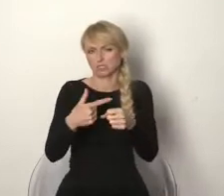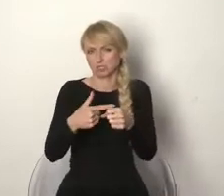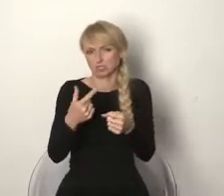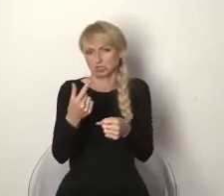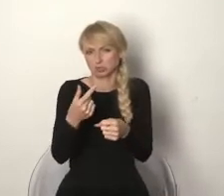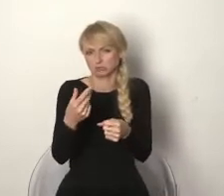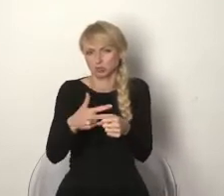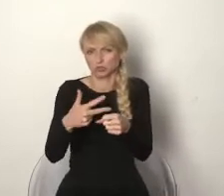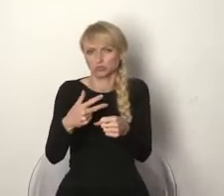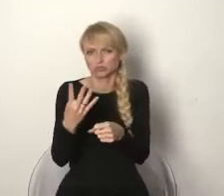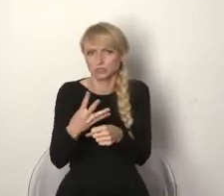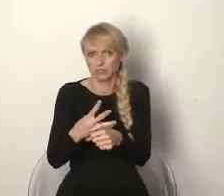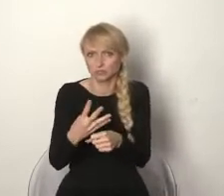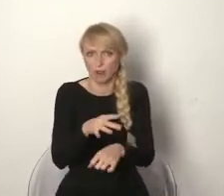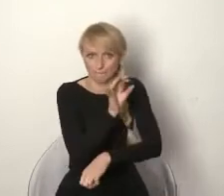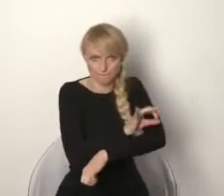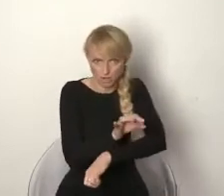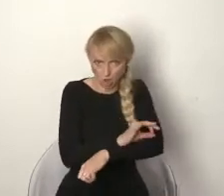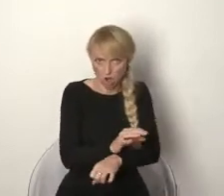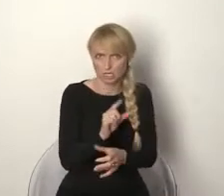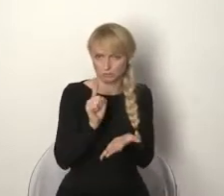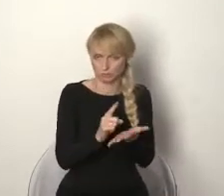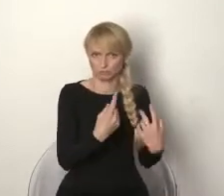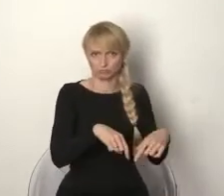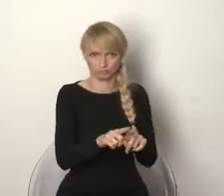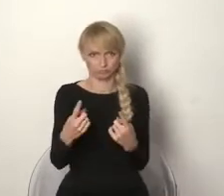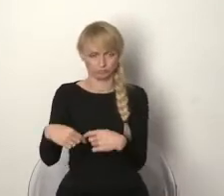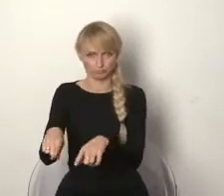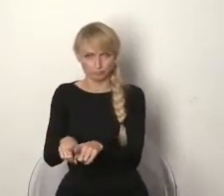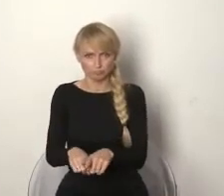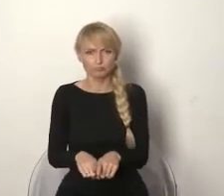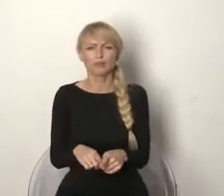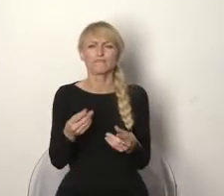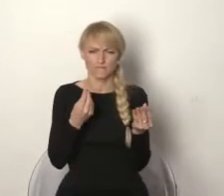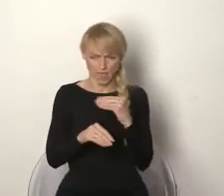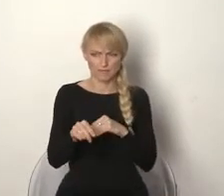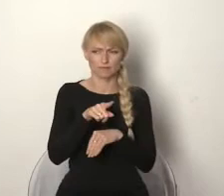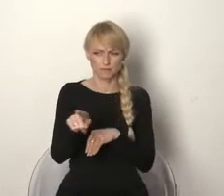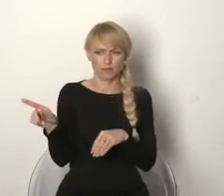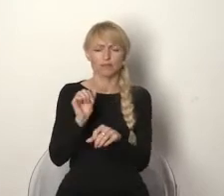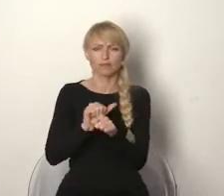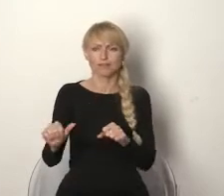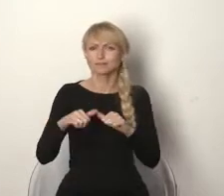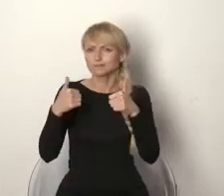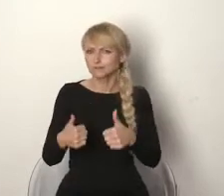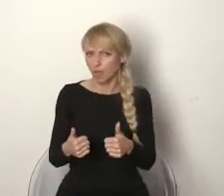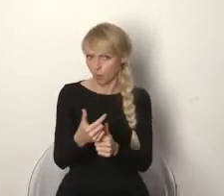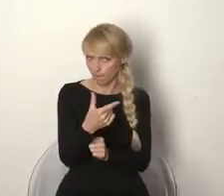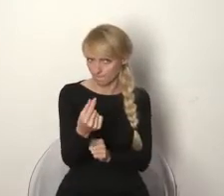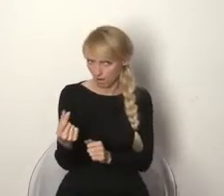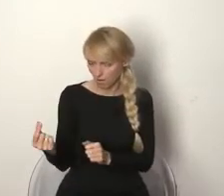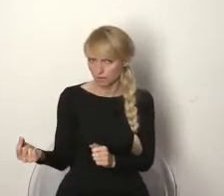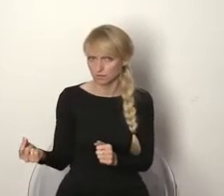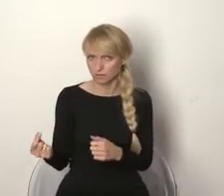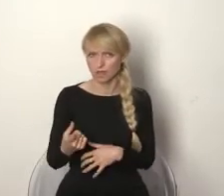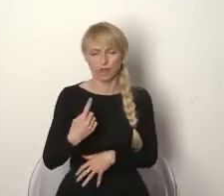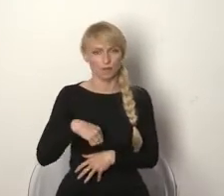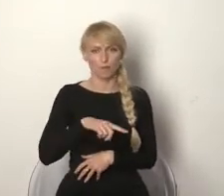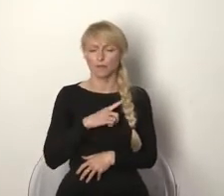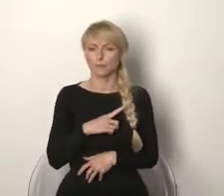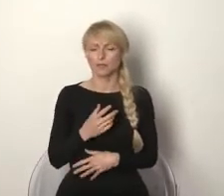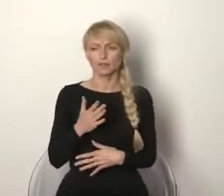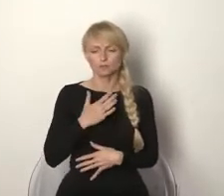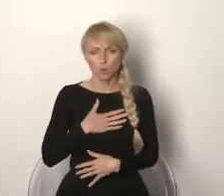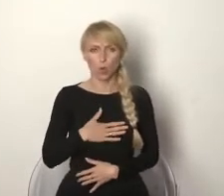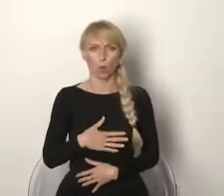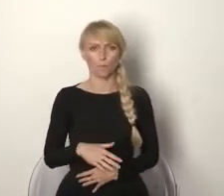podmiotami. W dużej mierze są to nasi stali partnerzy już. Bardzo dużą wagę przykładamy do tej jakości